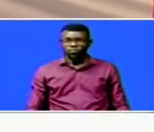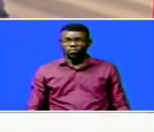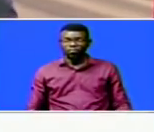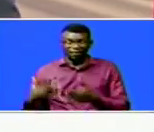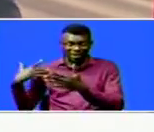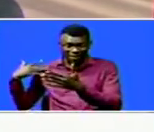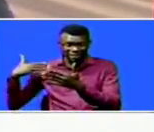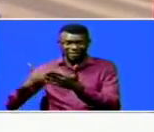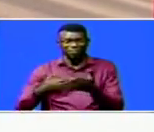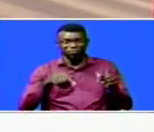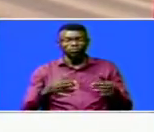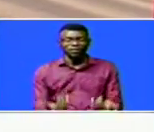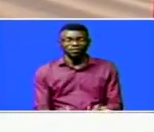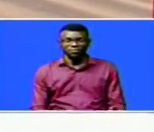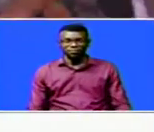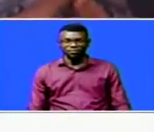tumefika.